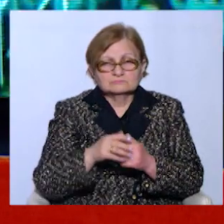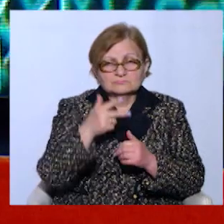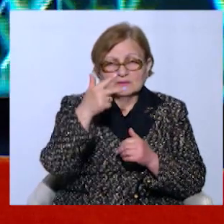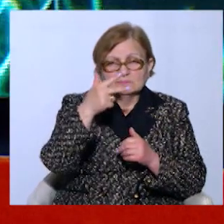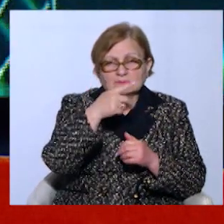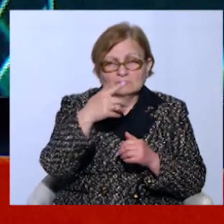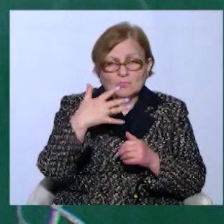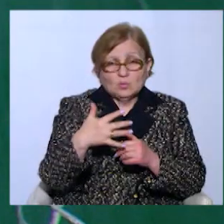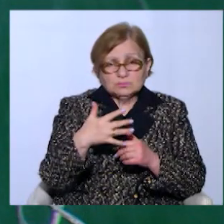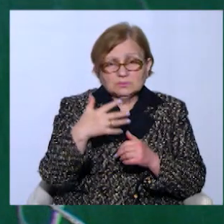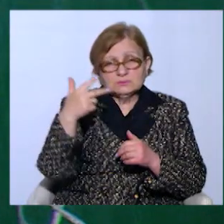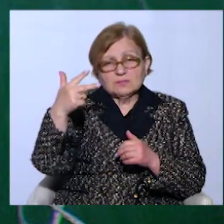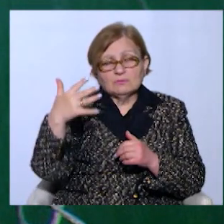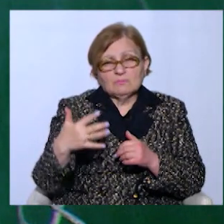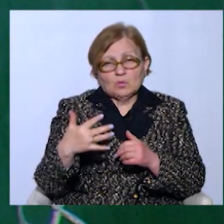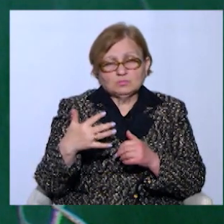3/4 და 3/5.